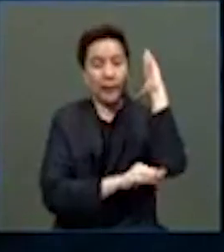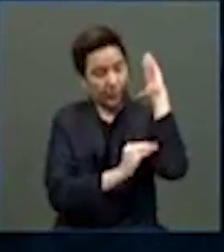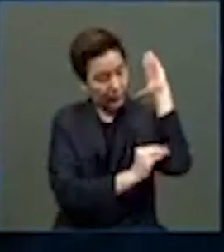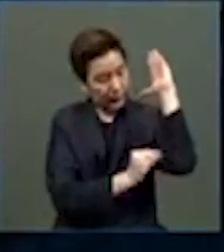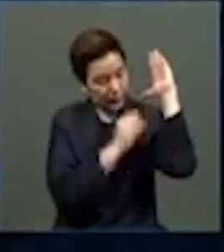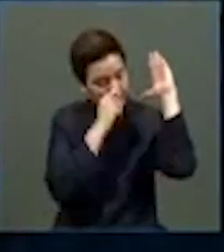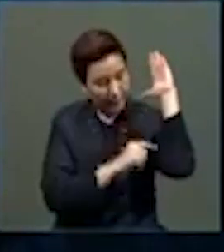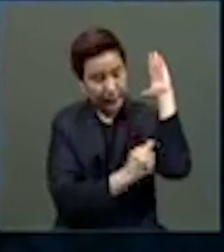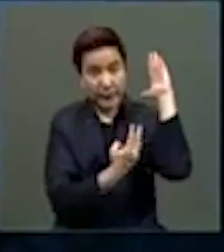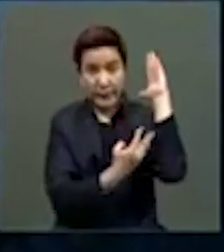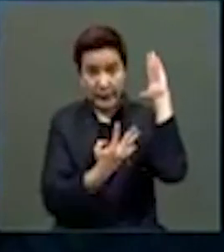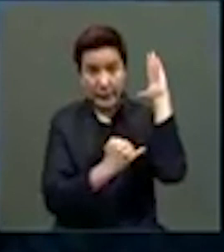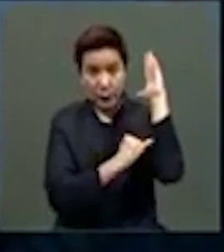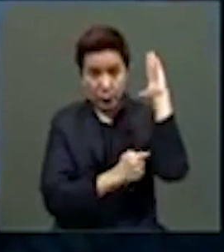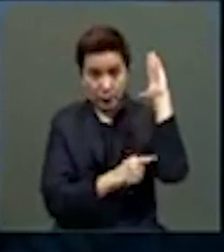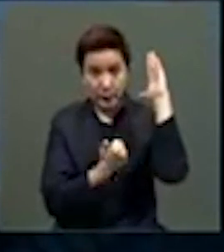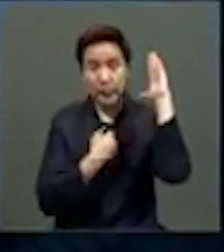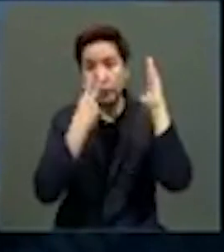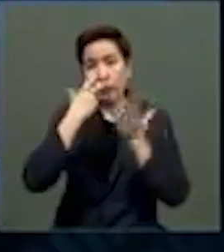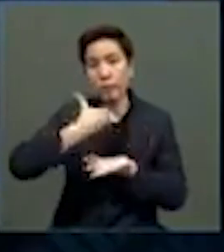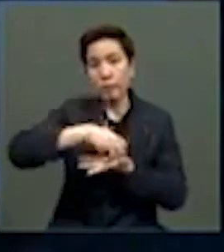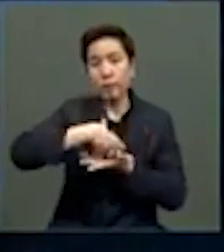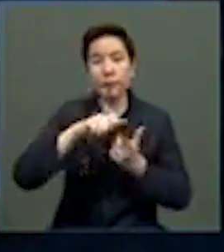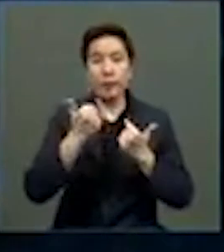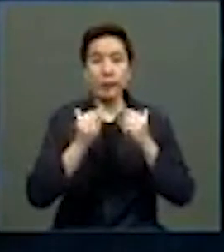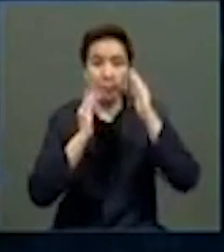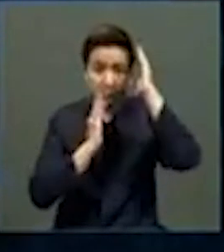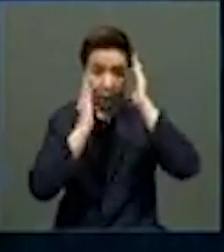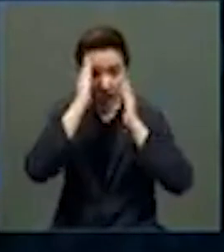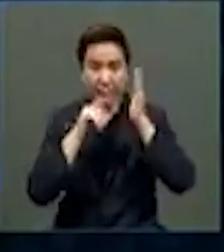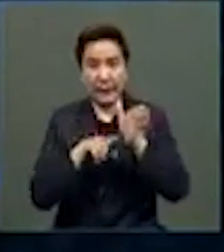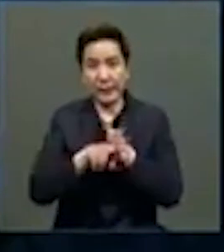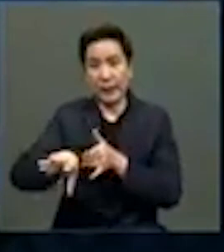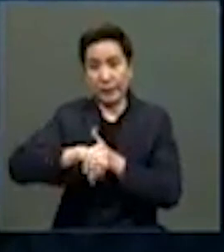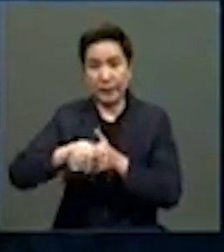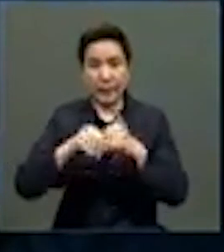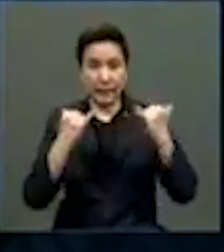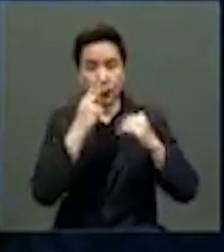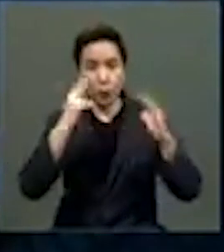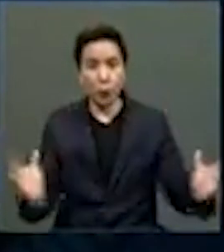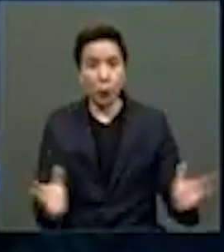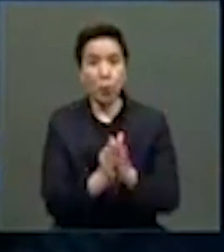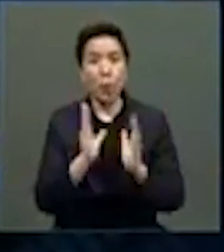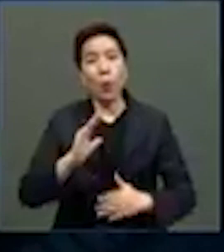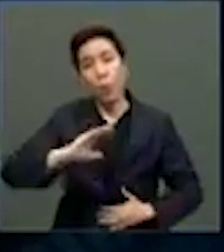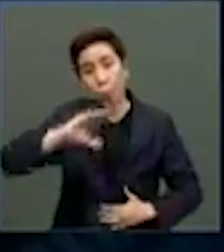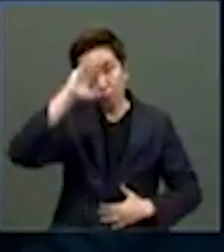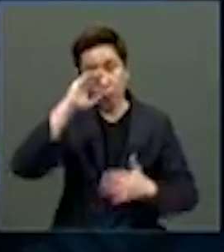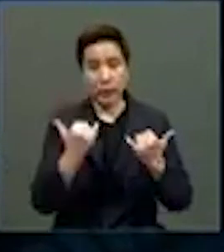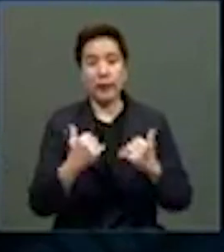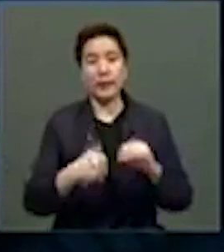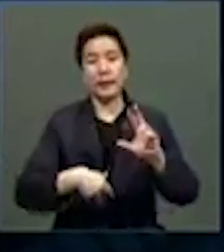ใต้ของประเทศไทยนะคะในวันนี้ค่ะรายงานจากประเทศมาเลเซียนะคะพบว่ามีจำนวนผู้ป่วยรายใหม่อยู่